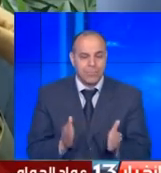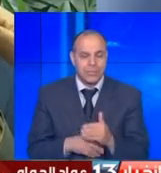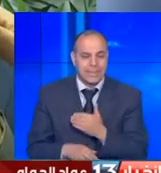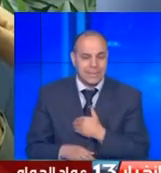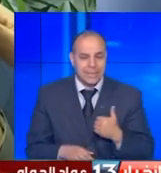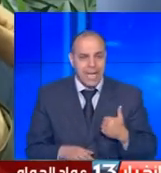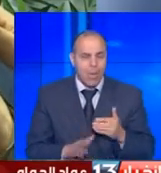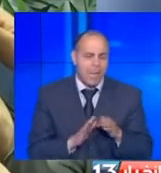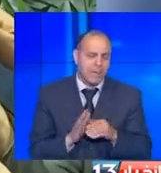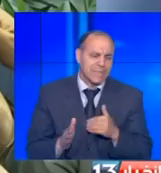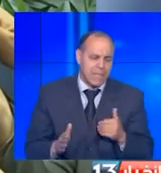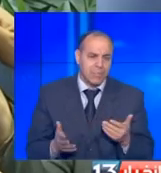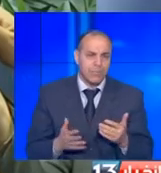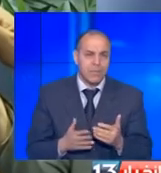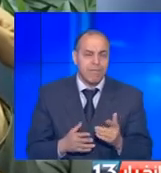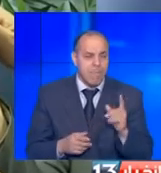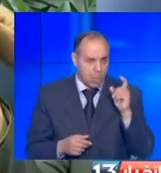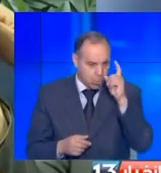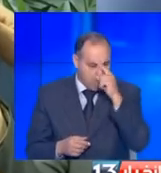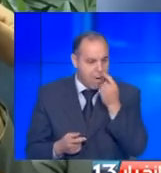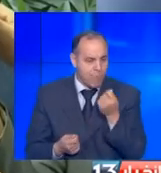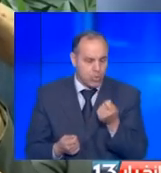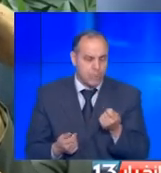ولا المنظومة الصحية